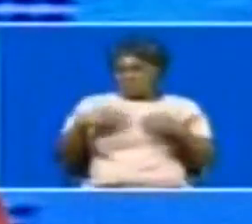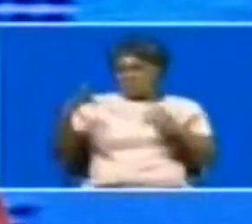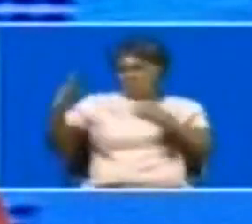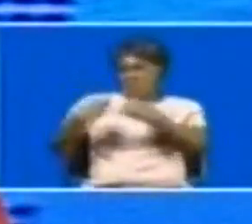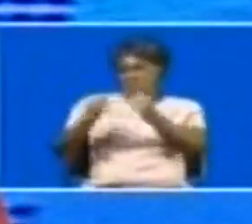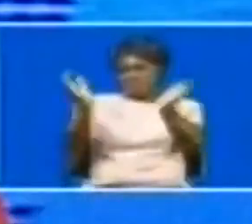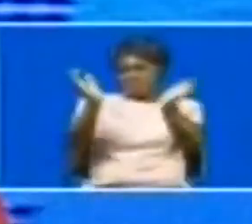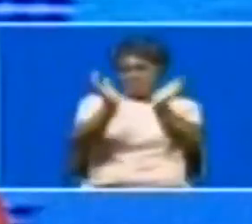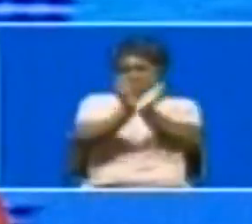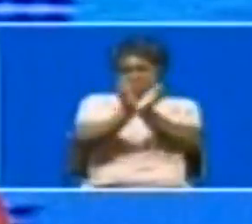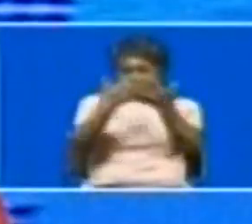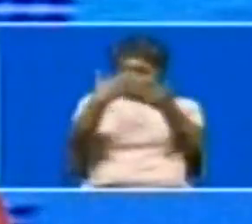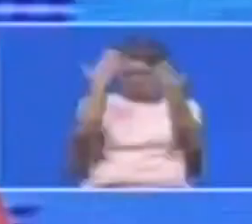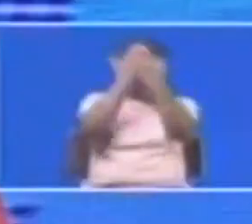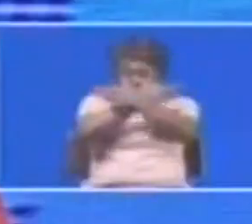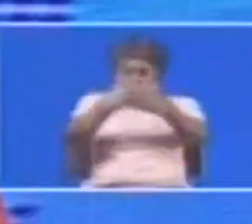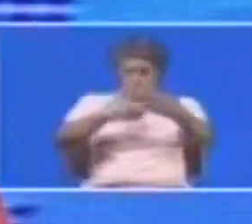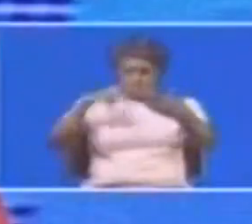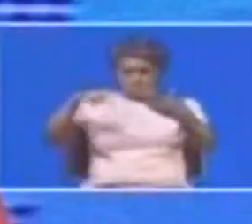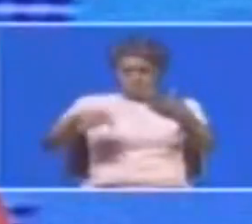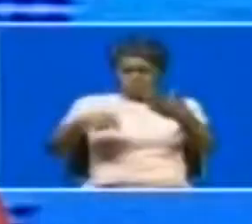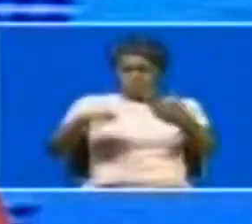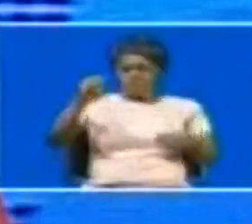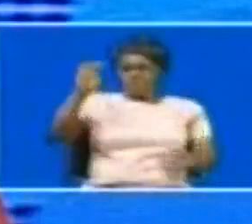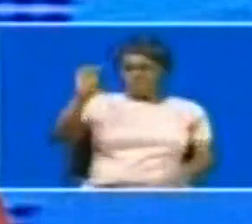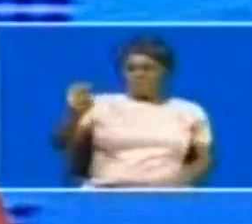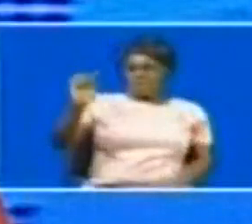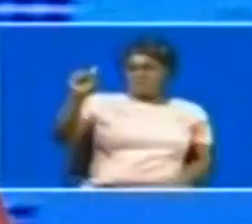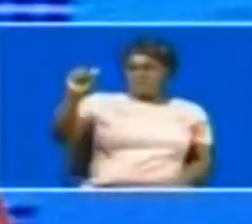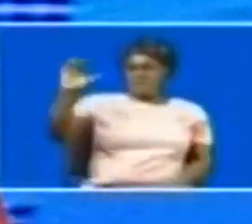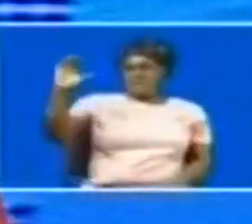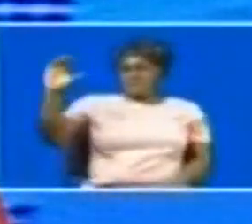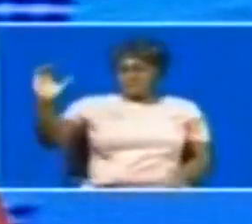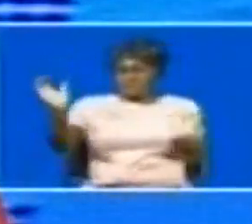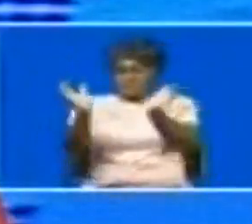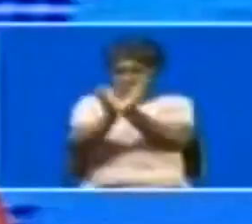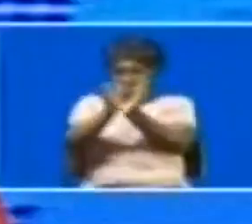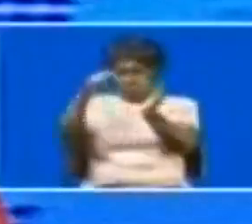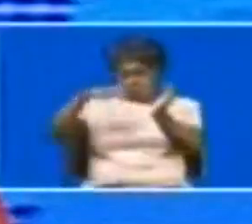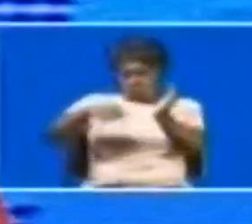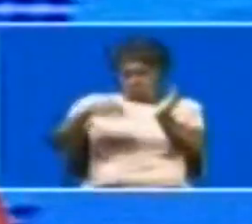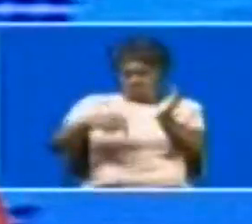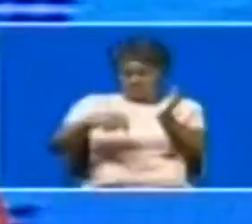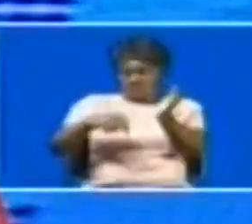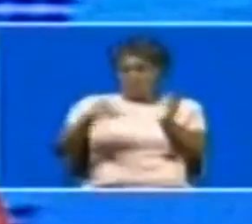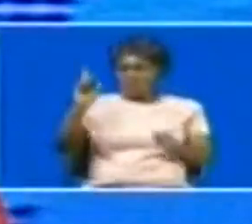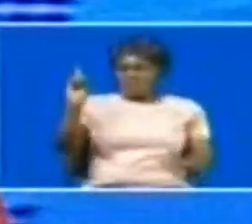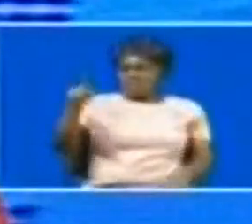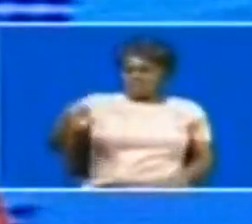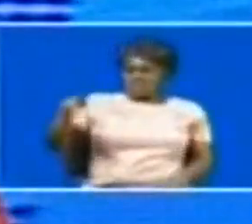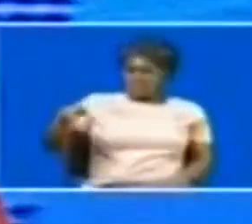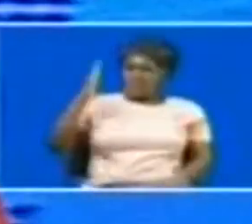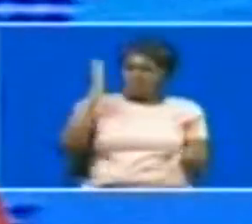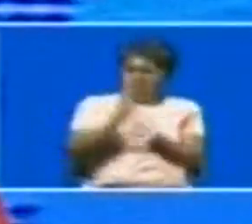watu wanane waliokamatwa usiku kuamkia leo na makachero wa tume ya kupambana na ufisadi nchini eacc, baada ya mkurugenzi wa mashtaka ya